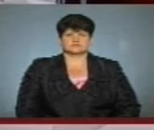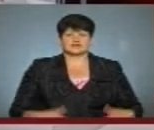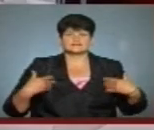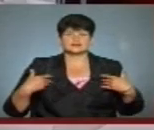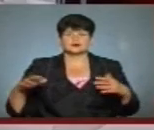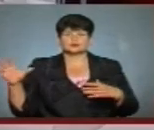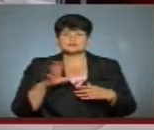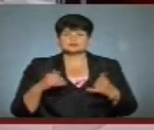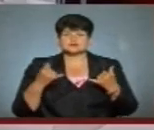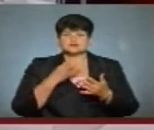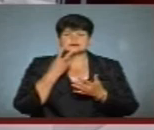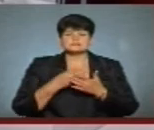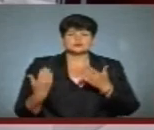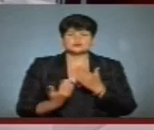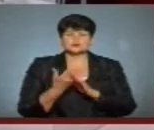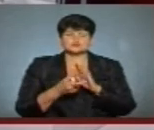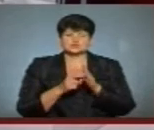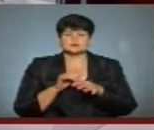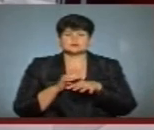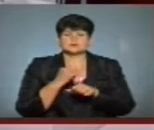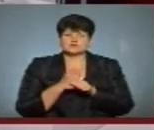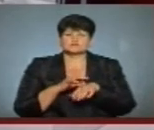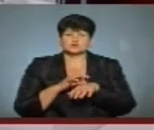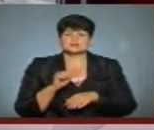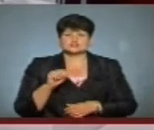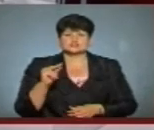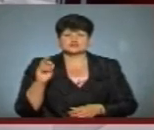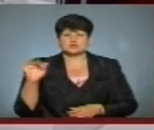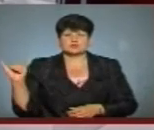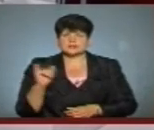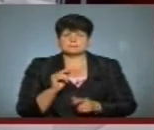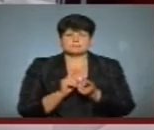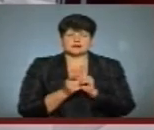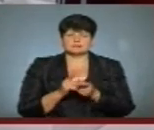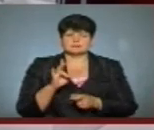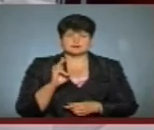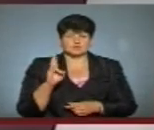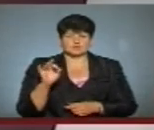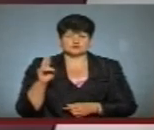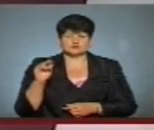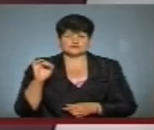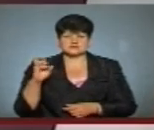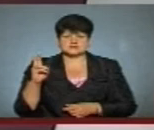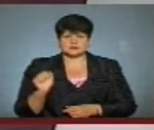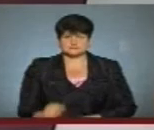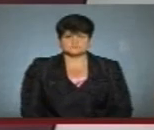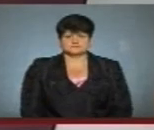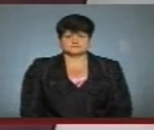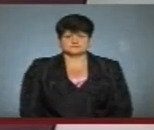Вітаю усіх, хто зараз з нами. Ви дивитесь новини. У студії працює ведуча Анастасія Чичко і сурдоперекладач Надія Коцовська.